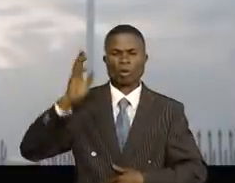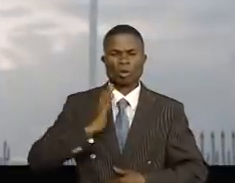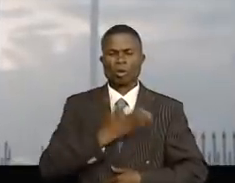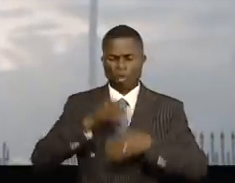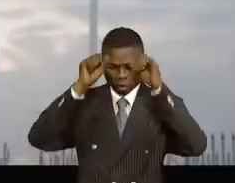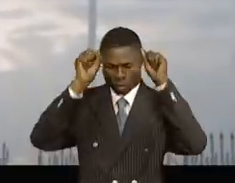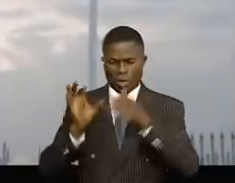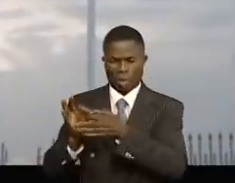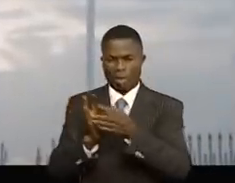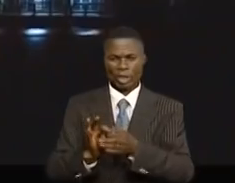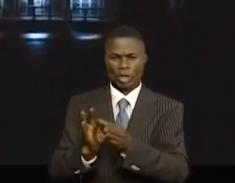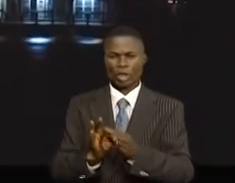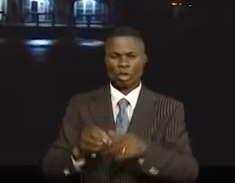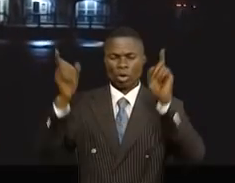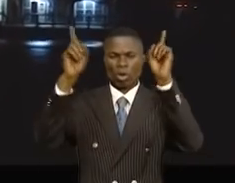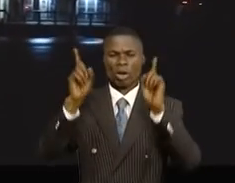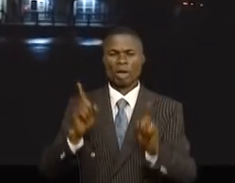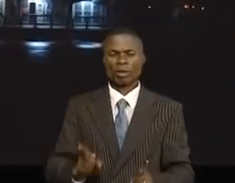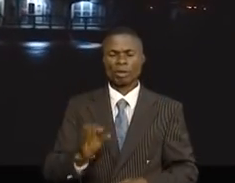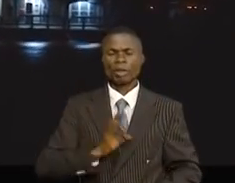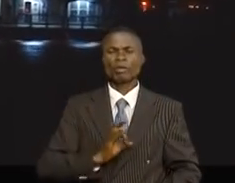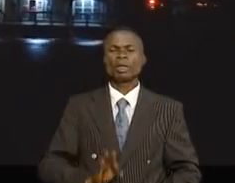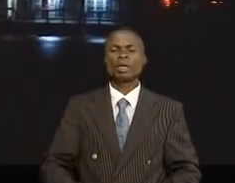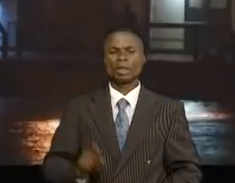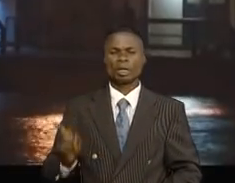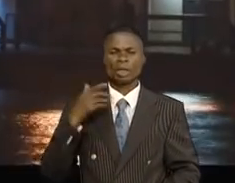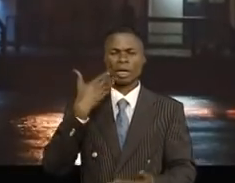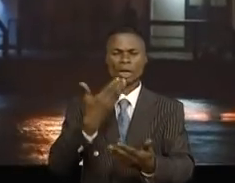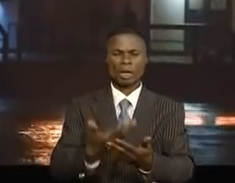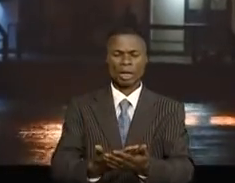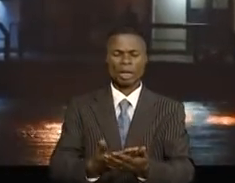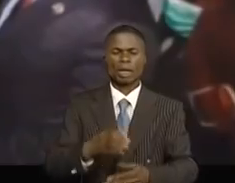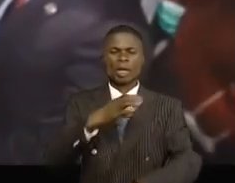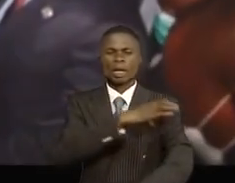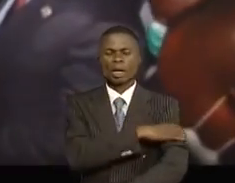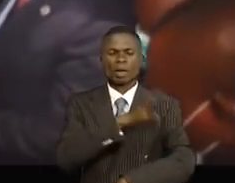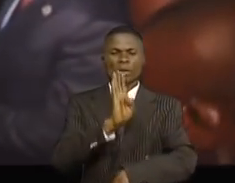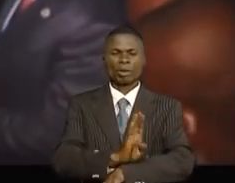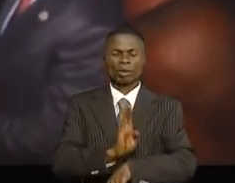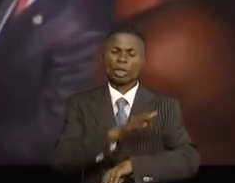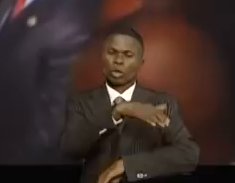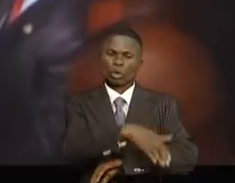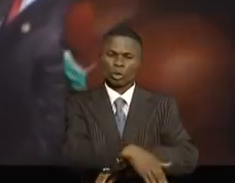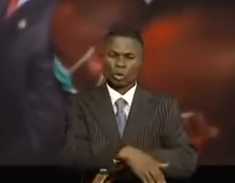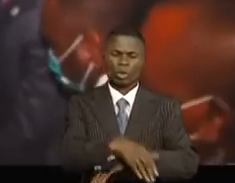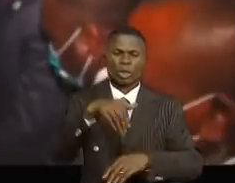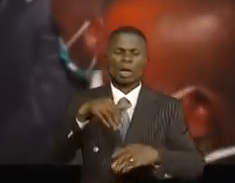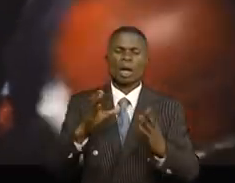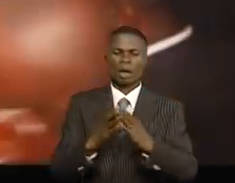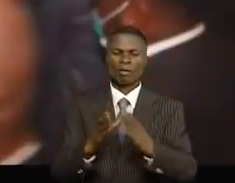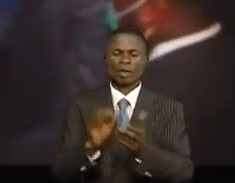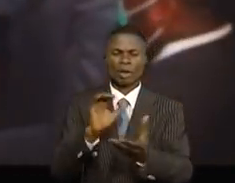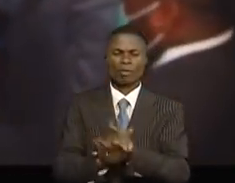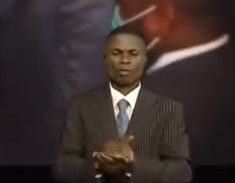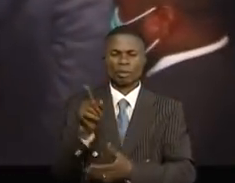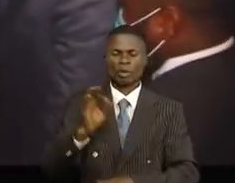président à'exercice de l'Union africaine, Félix-Antoine Tshisekedi-Chulombo, est arrivé dans la capitale congolaise le soir, en compagnie de son